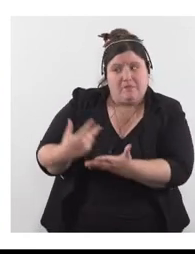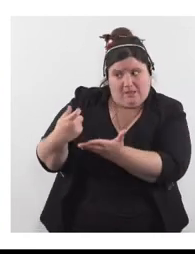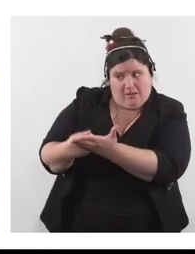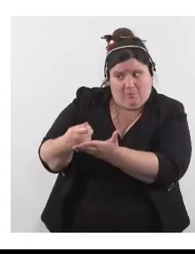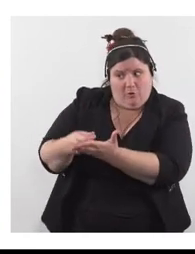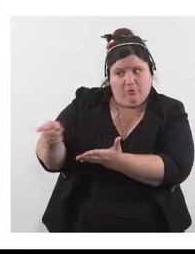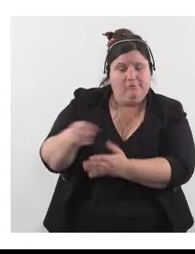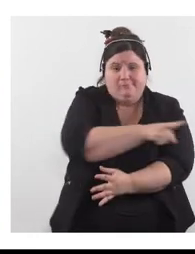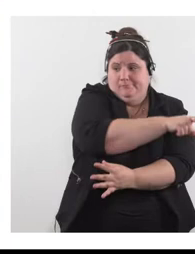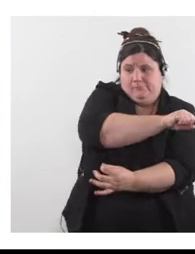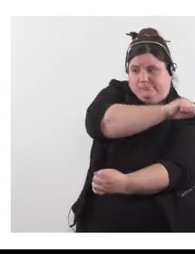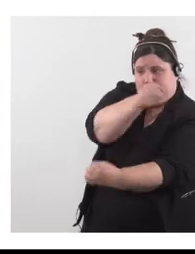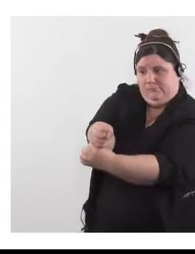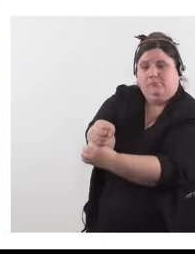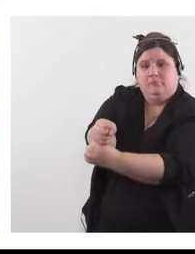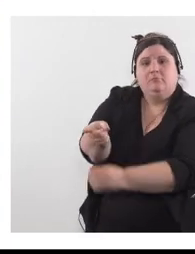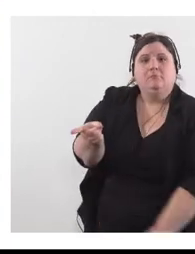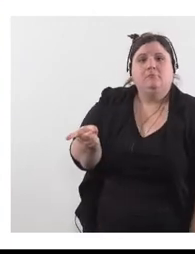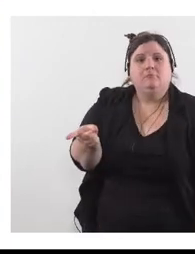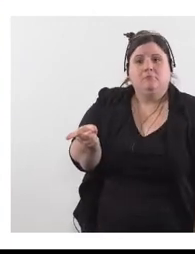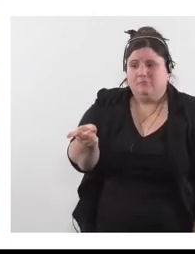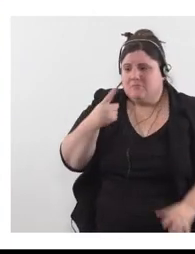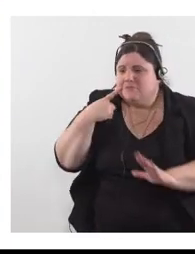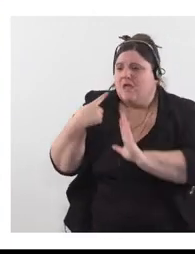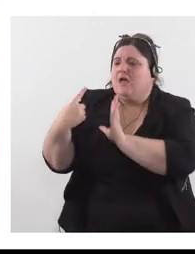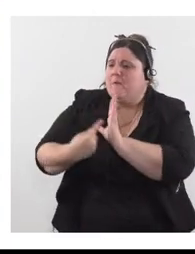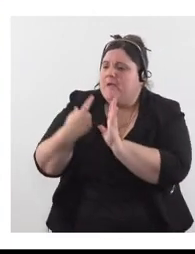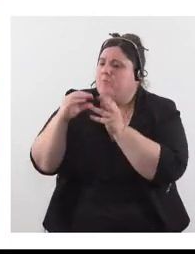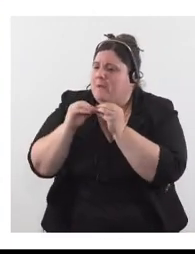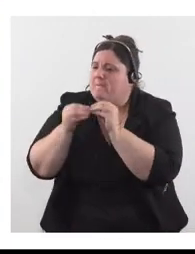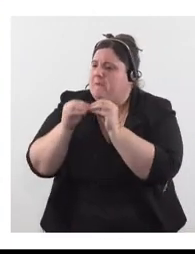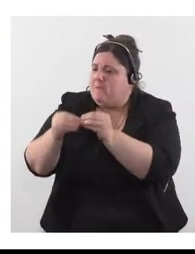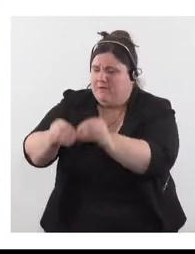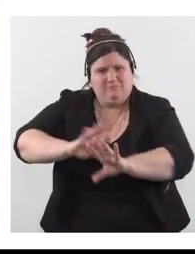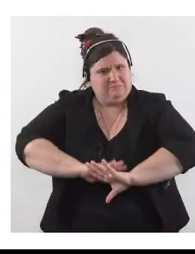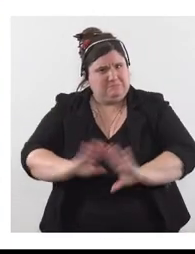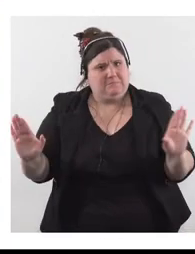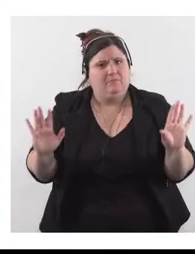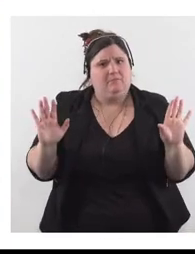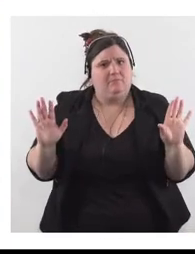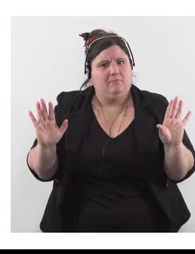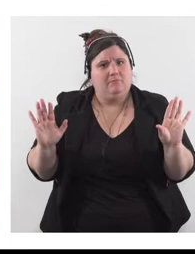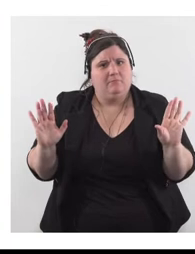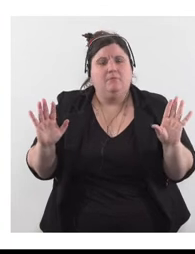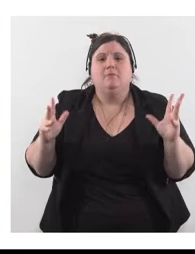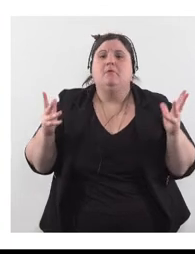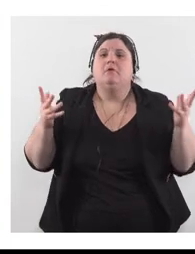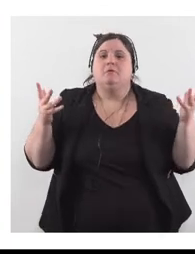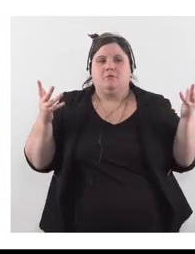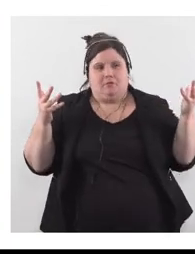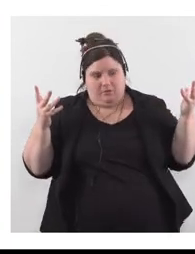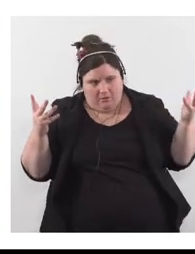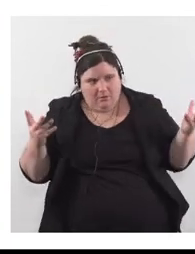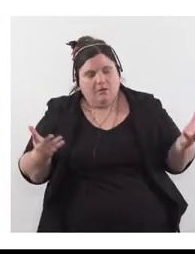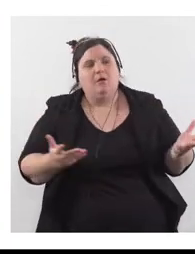a été sommé de prendre des mesures pour éviter ce genre de cas à l'avenir. Non seulement cette expérience m'a